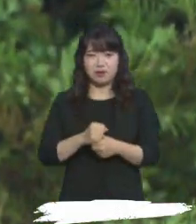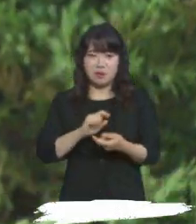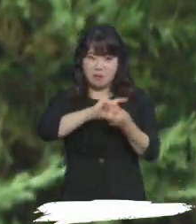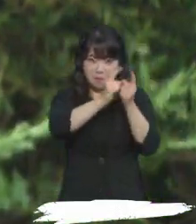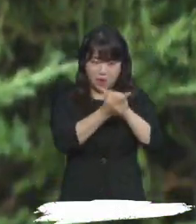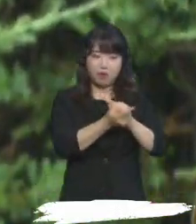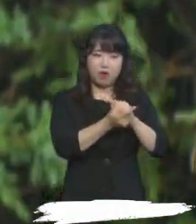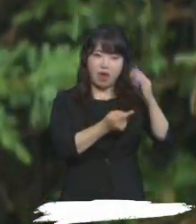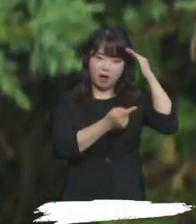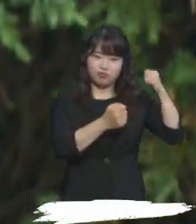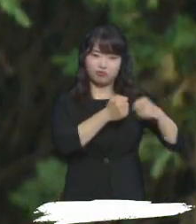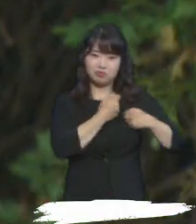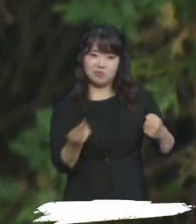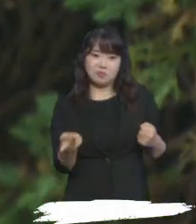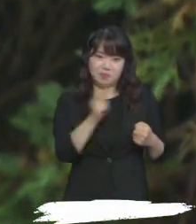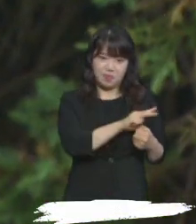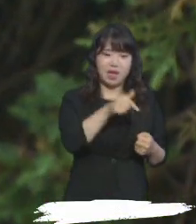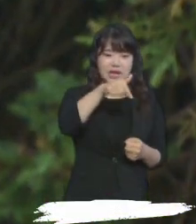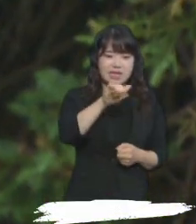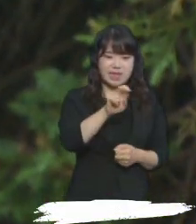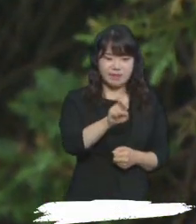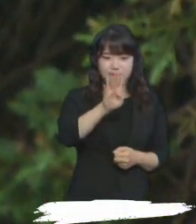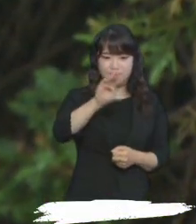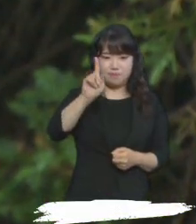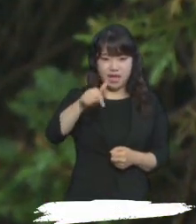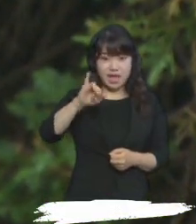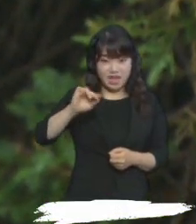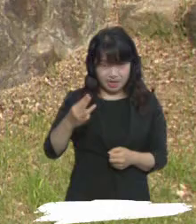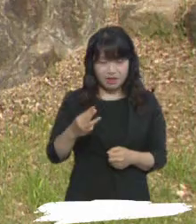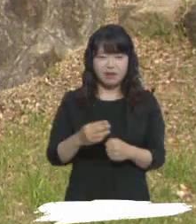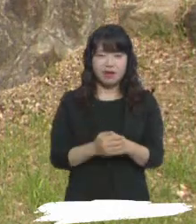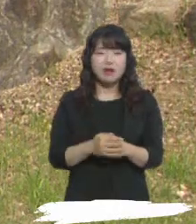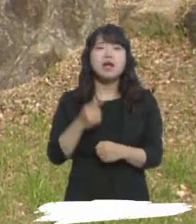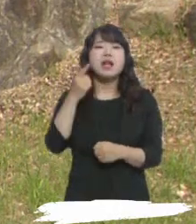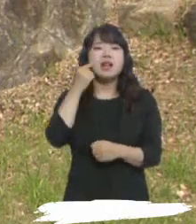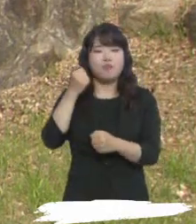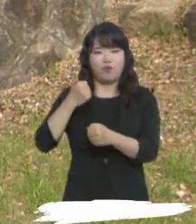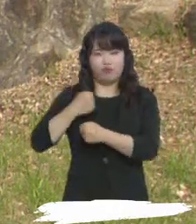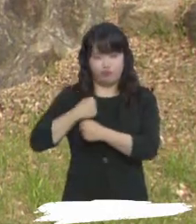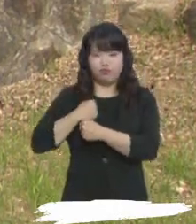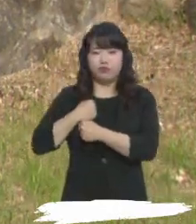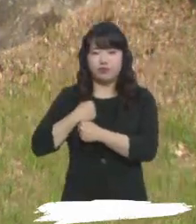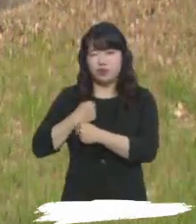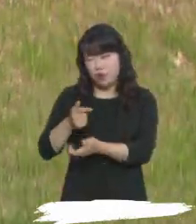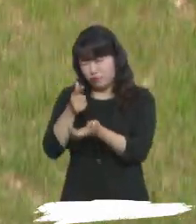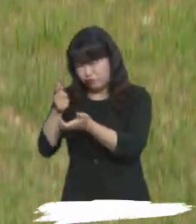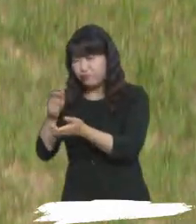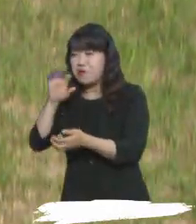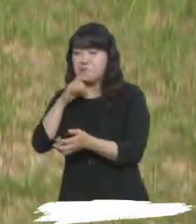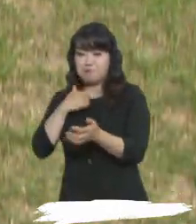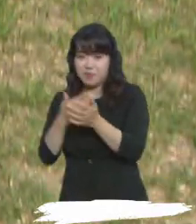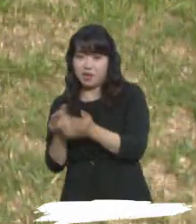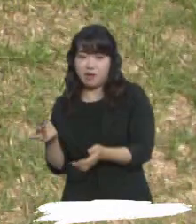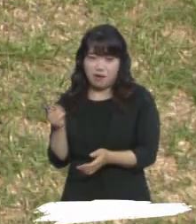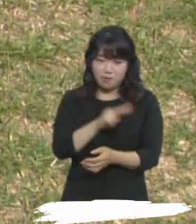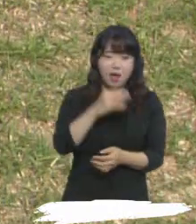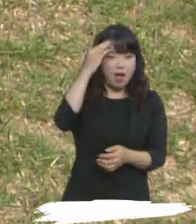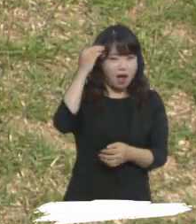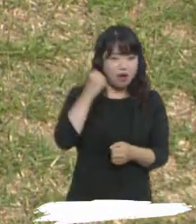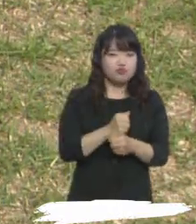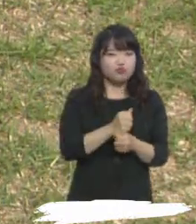1군 단장으로 화려하게 변신한 김백일. 일본군 독립중포병 중대장에서